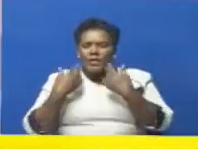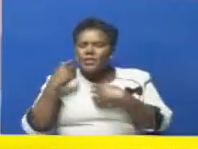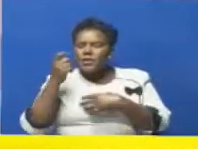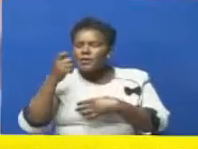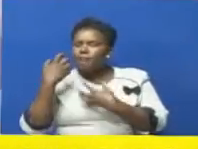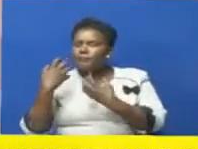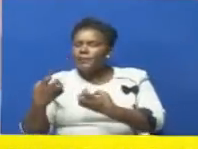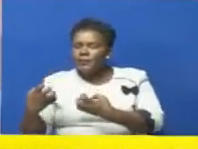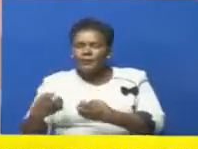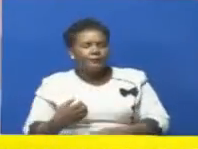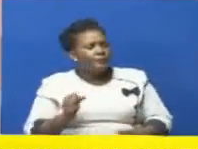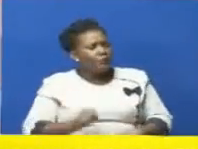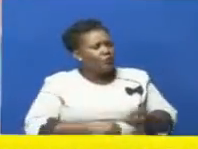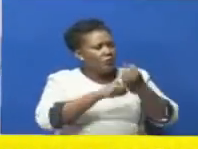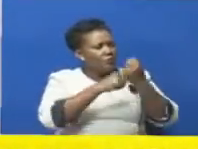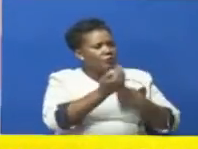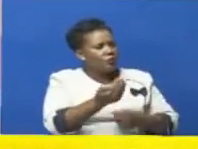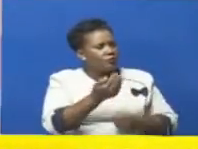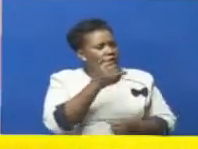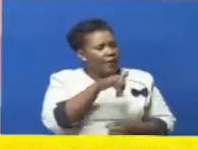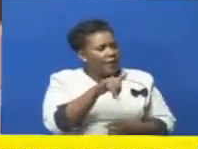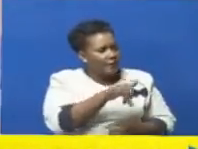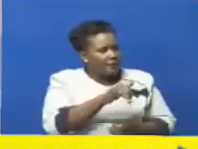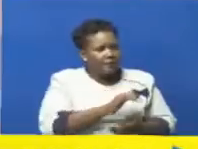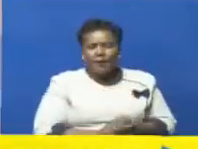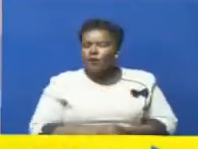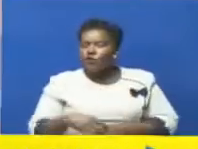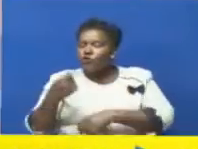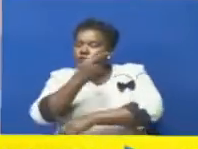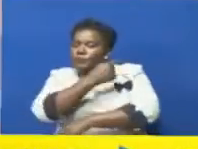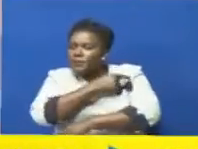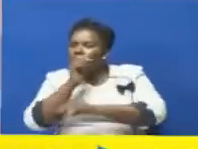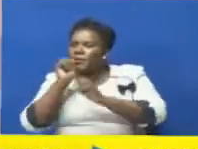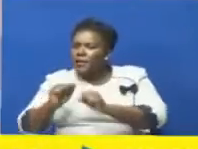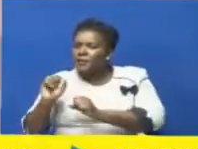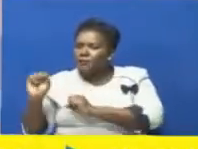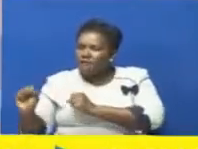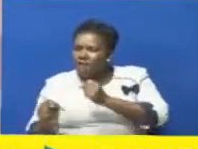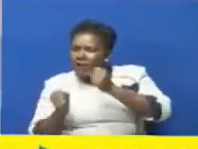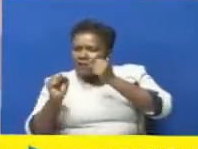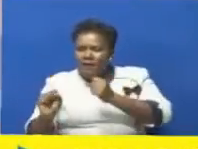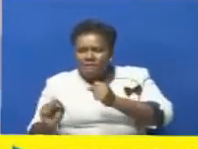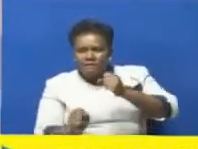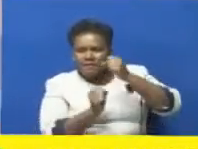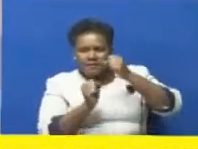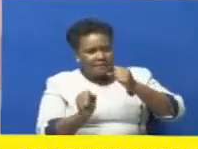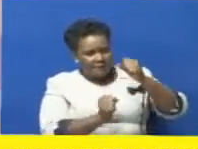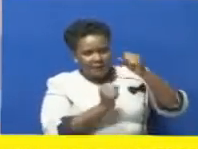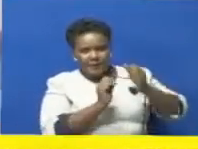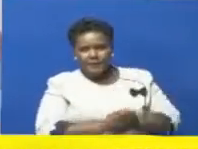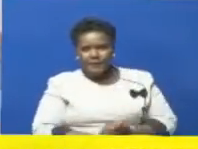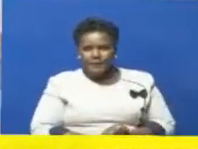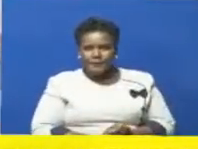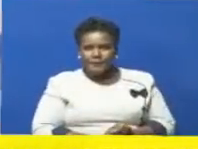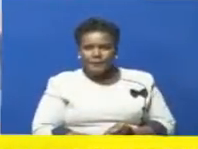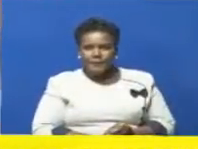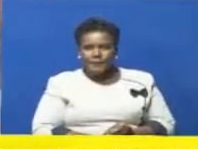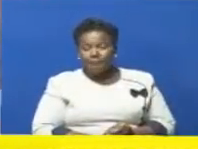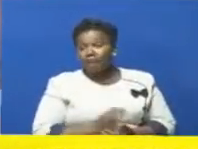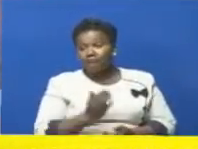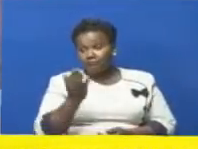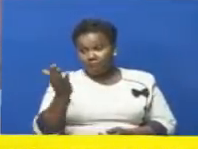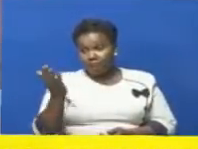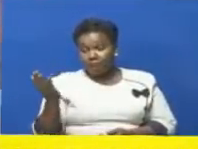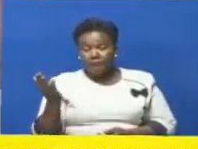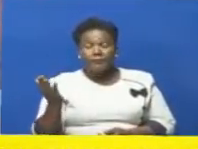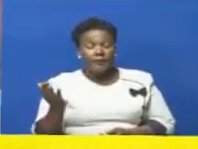watu wengine, watoto yatima, mahospitali kule panatakiwa kusafishwa, kufagiliwa. Aidha, waumini wa dini ya Kiislamu